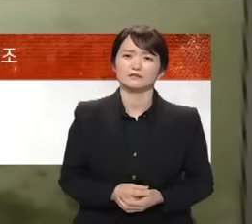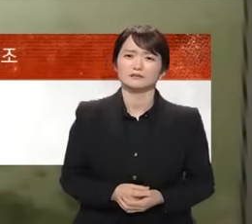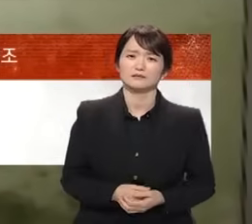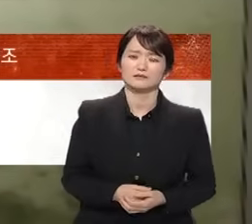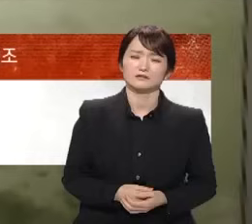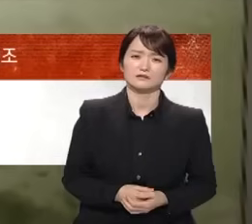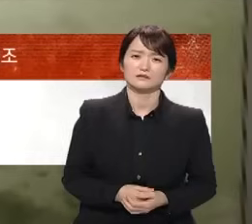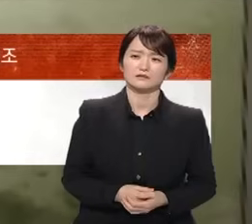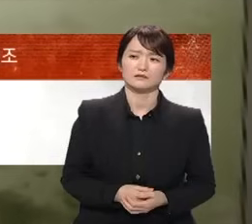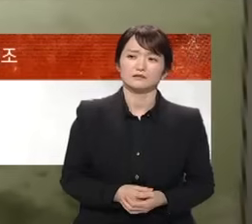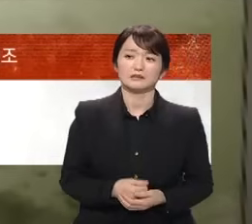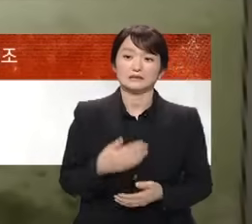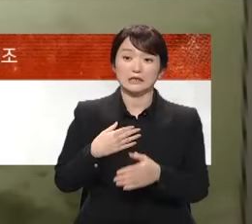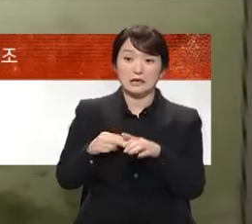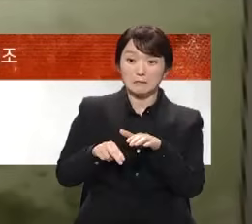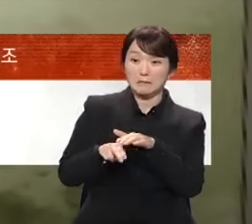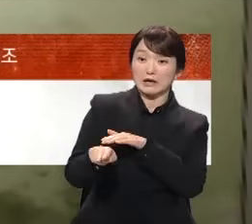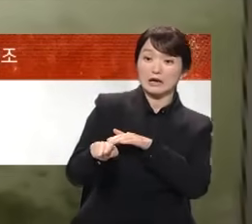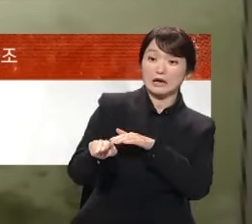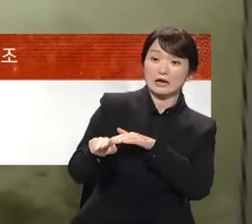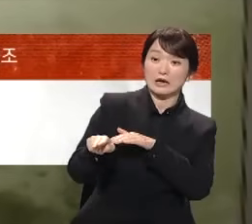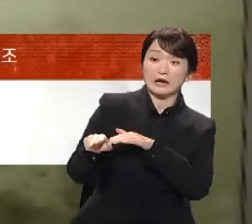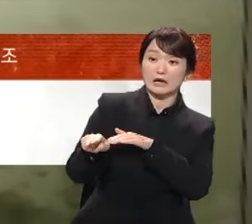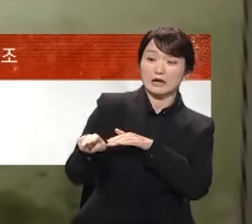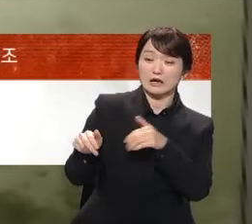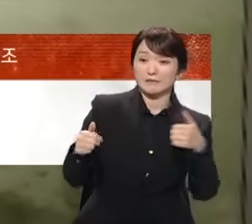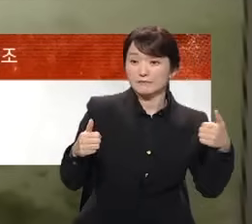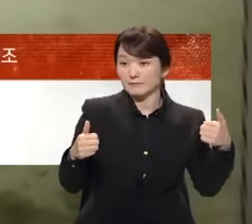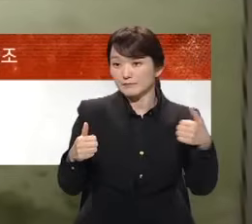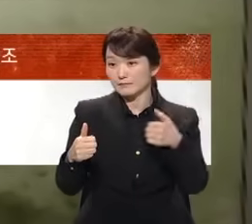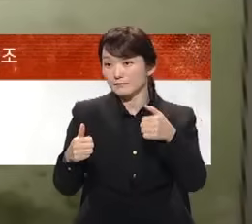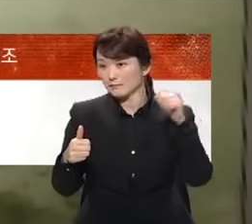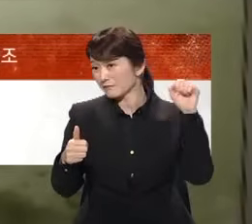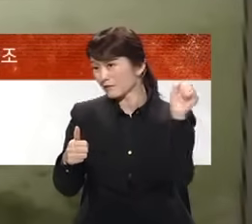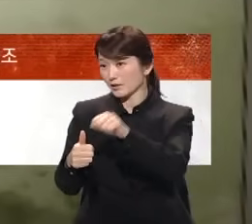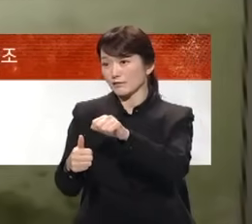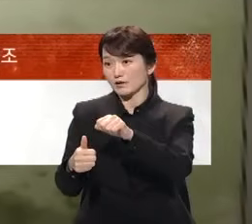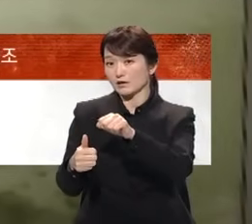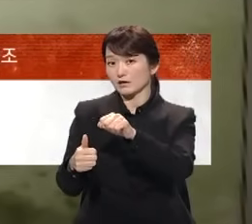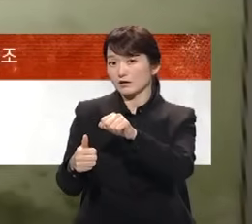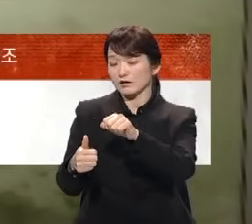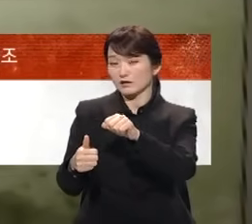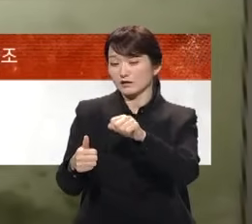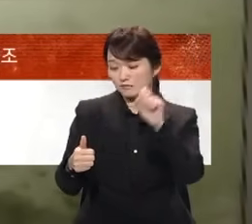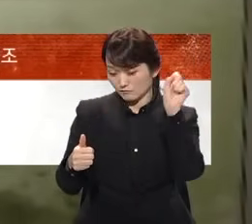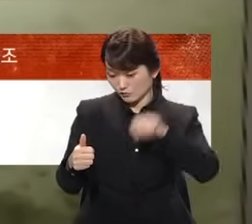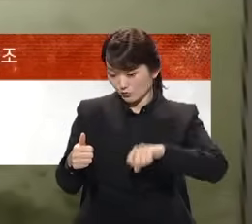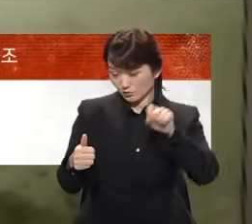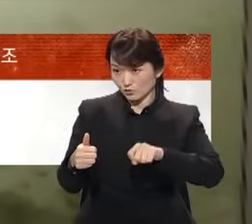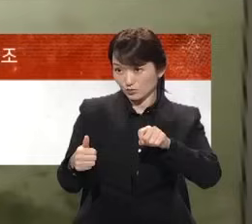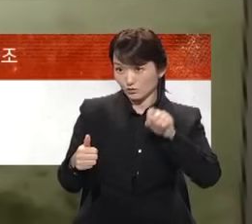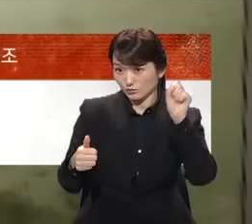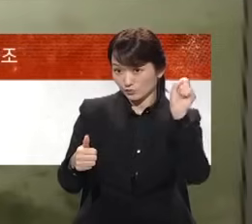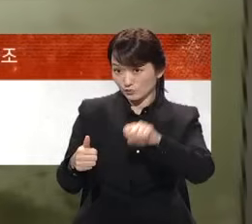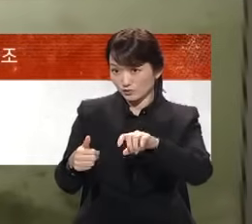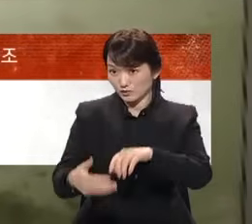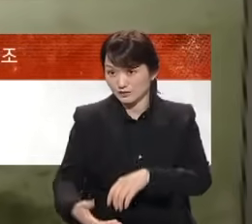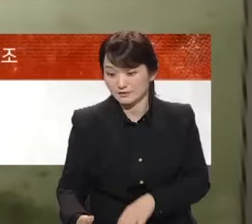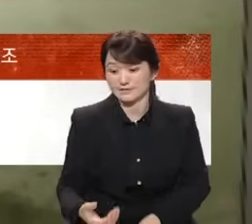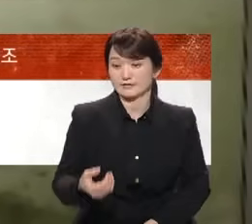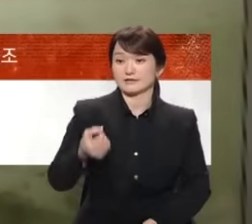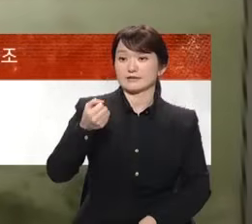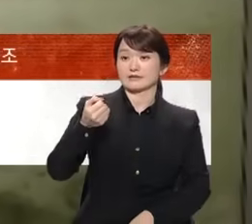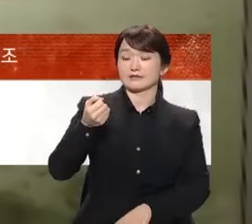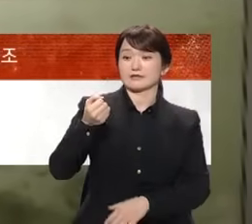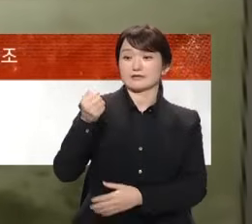그러고 이제 제가 피하니까 이걸 저한테 머리쪽으로 날린 거죠. 그래가지고 그 던져진 장도리를 다시 주워가지고